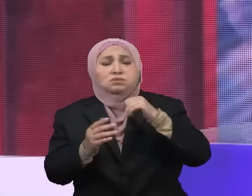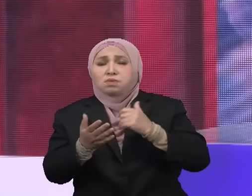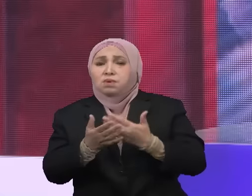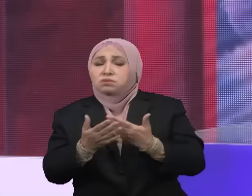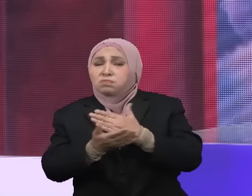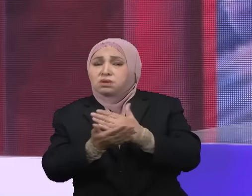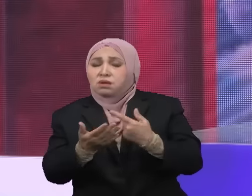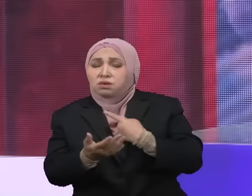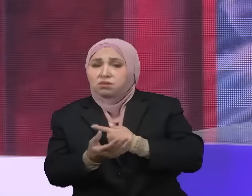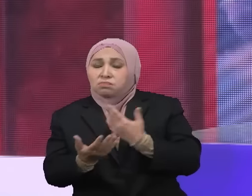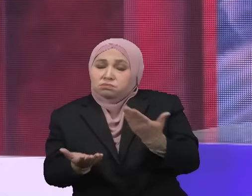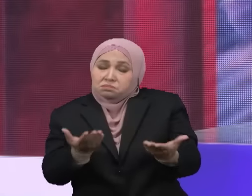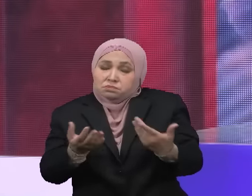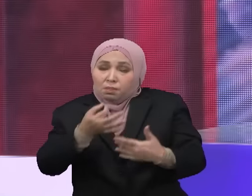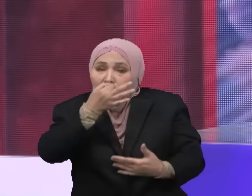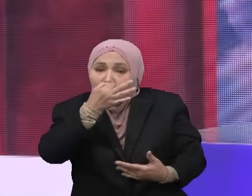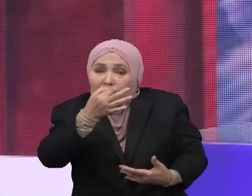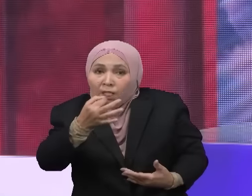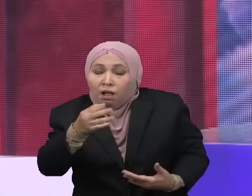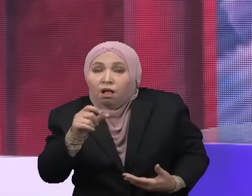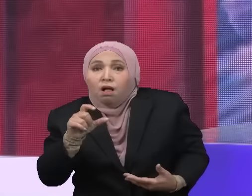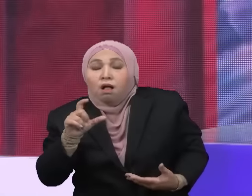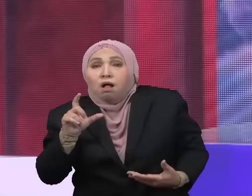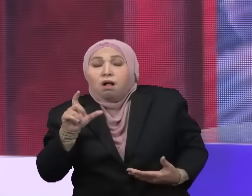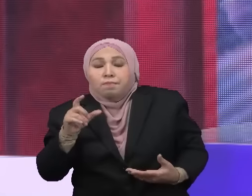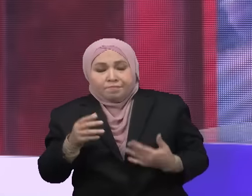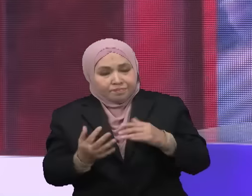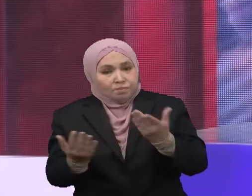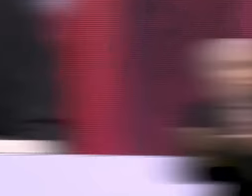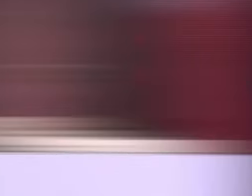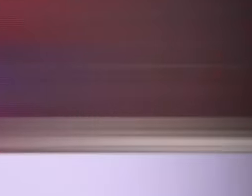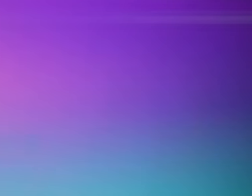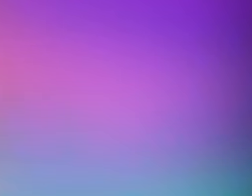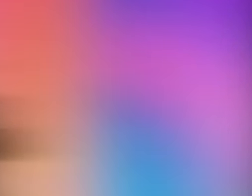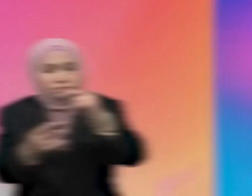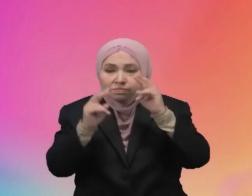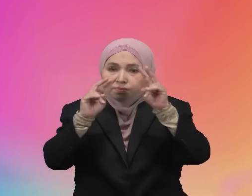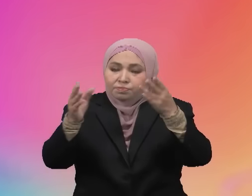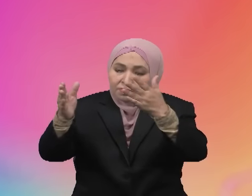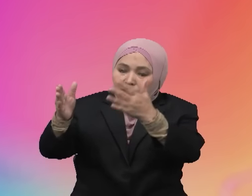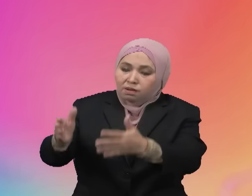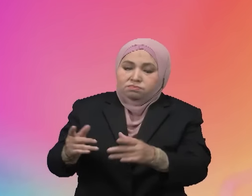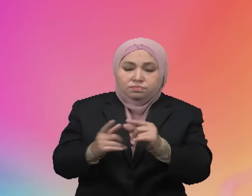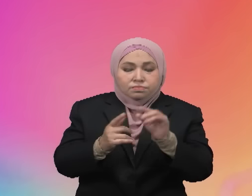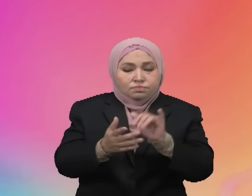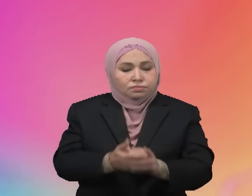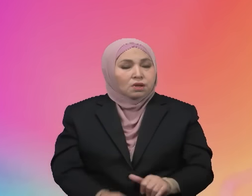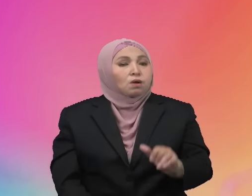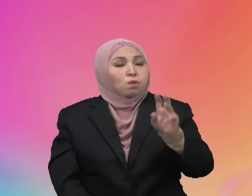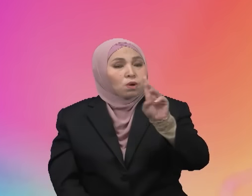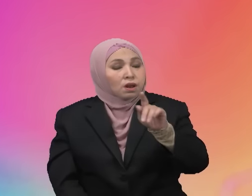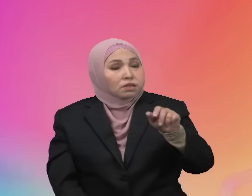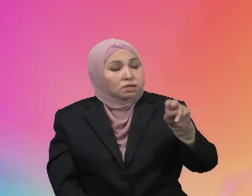sebahagian daripada kita mungkin akan terkagum. Membawa pada perkataan pilihan pada hari ini, kita saksikan. Perkataannya ialah,